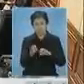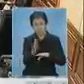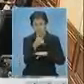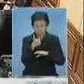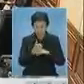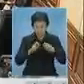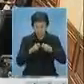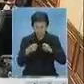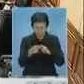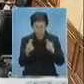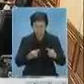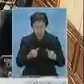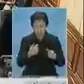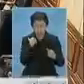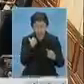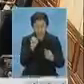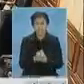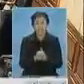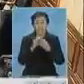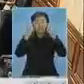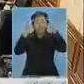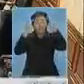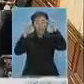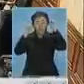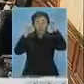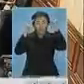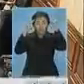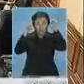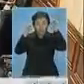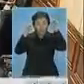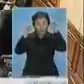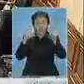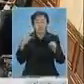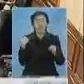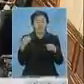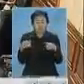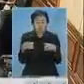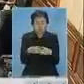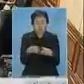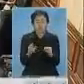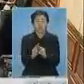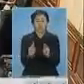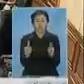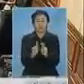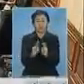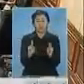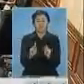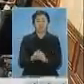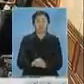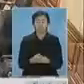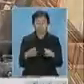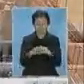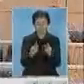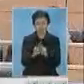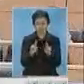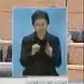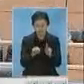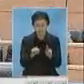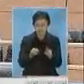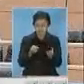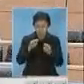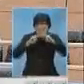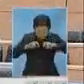ทีนายกรัฐมนตรีก็ตั้งกรรมการขึ้นมาทีนึงบอกว่าจะหาความ